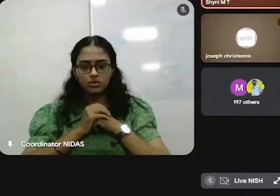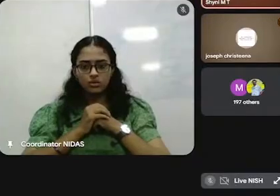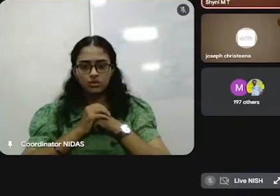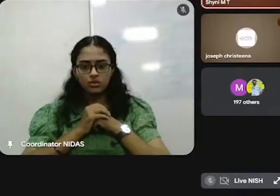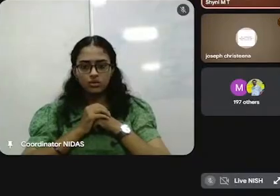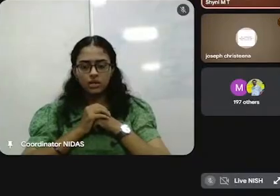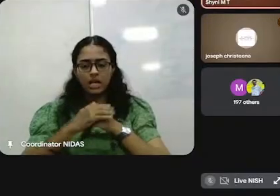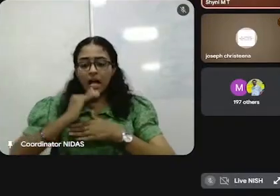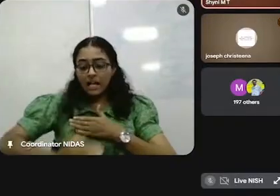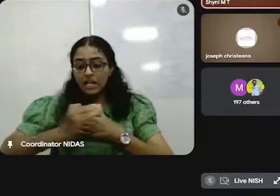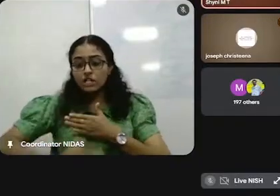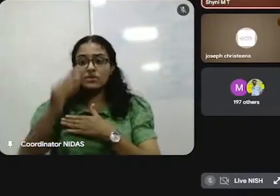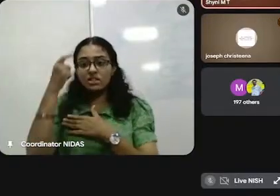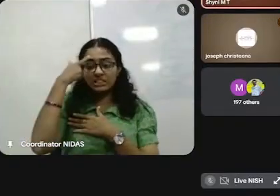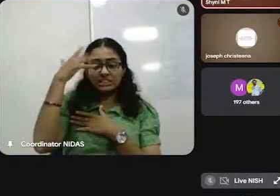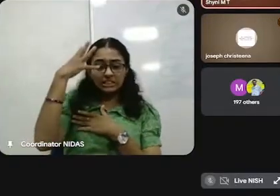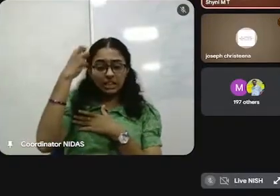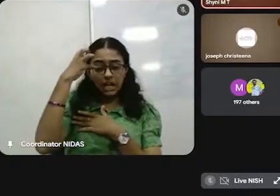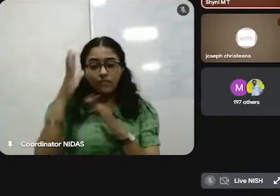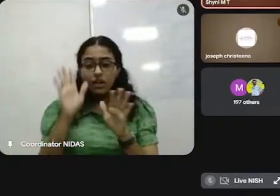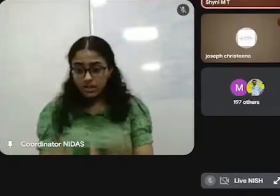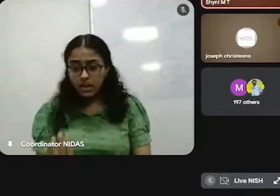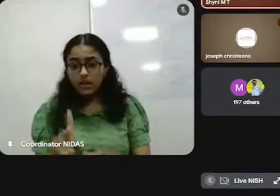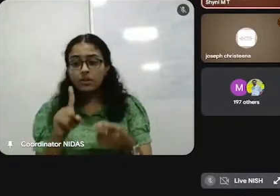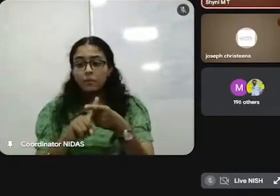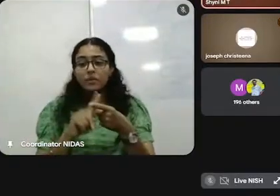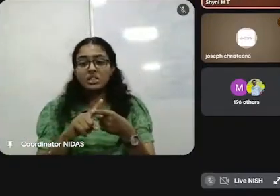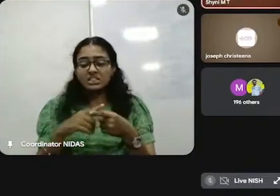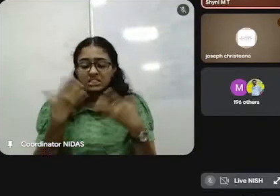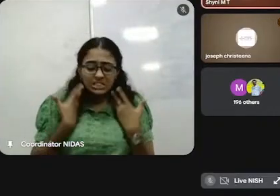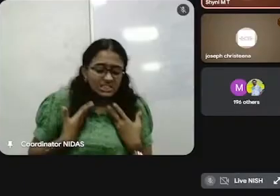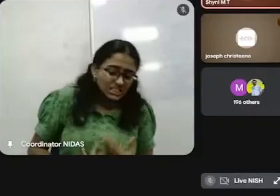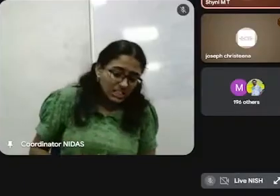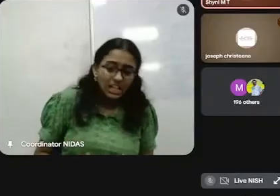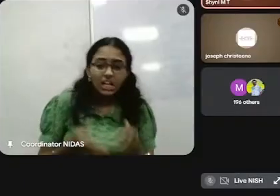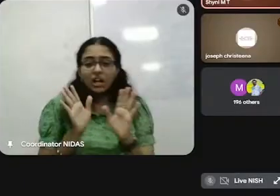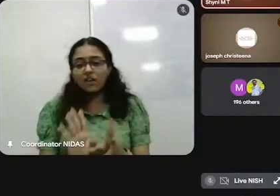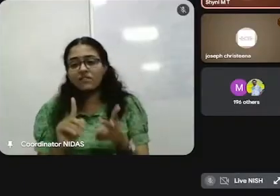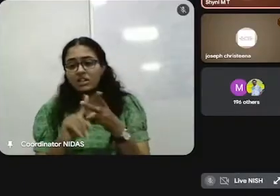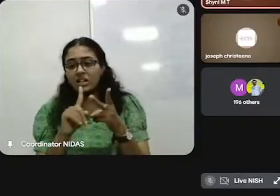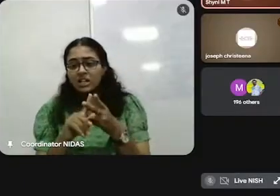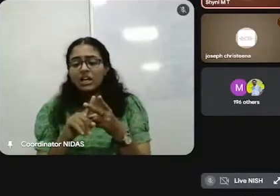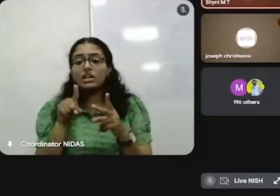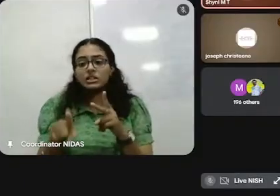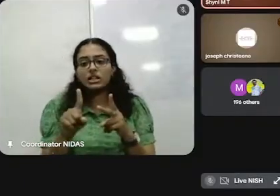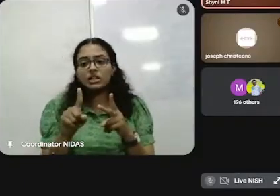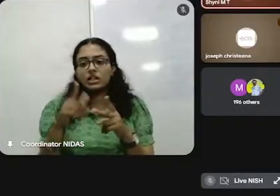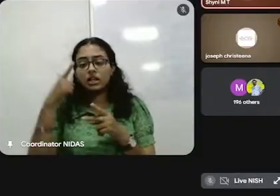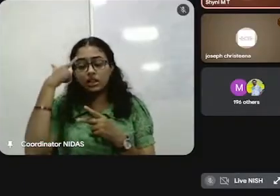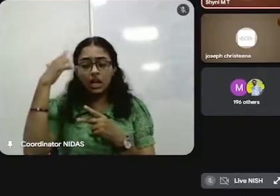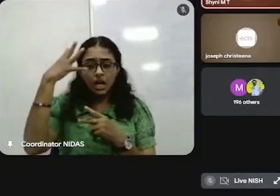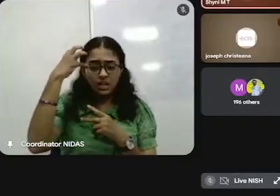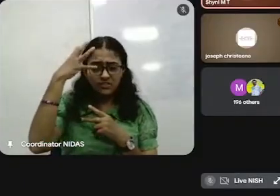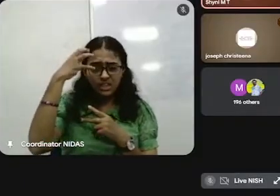കണ്ടിന്യൂസ് ആയിട്ട് തലവേദന, അപ്പം പിന്നെ അതുപോലെ ക്ഷീണം, പിന്നെ അങ്ങനെയുള്ള കാര്യങ്ങളായിരിക്കും.